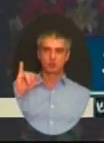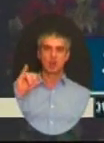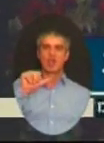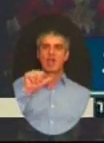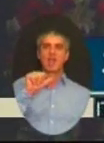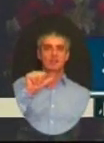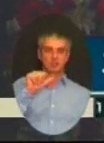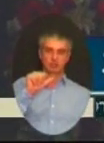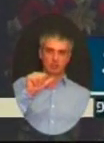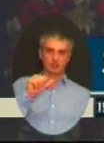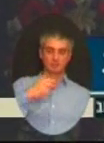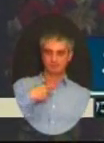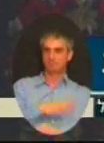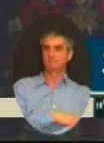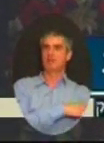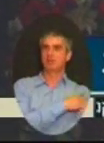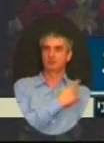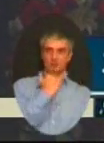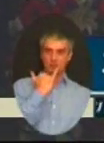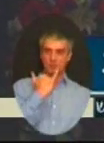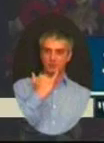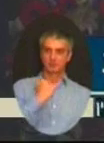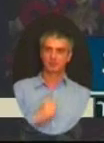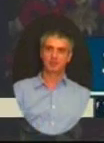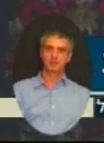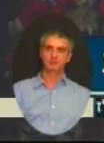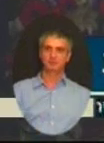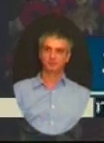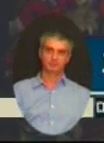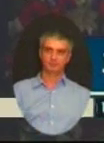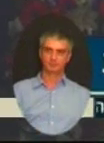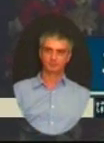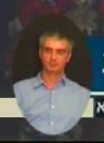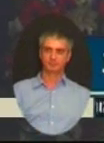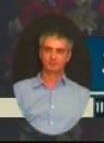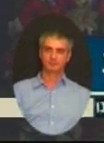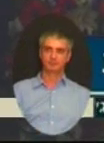יואל אדלשטיין. מרגש. מרגש אותך, נכון? מאוד, מאוד.